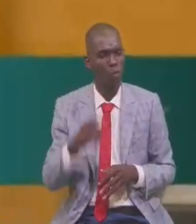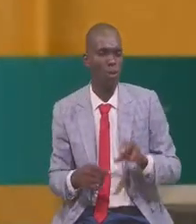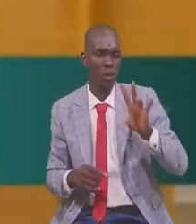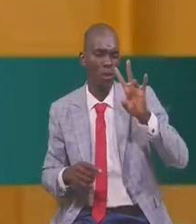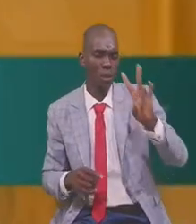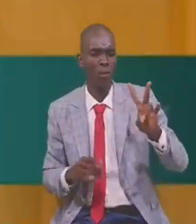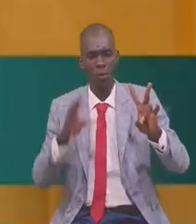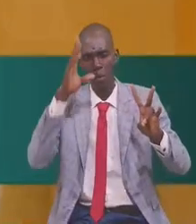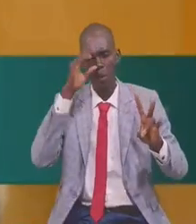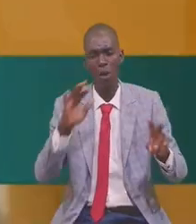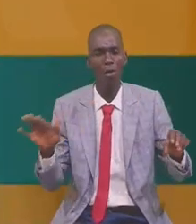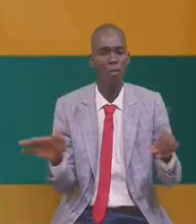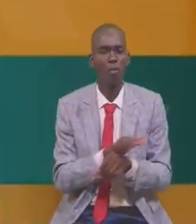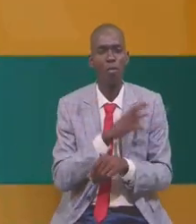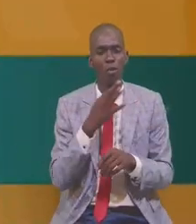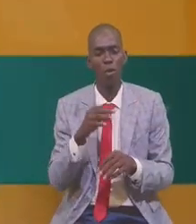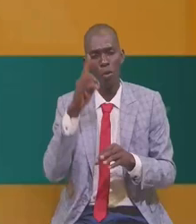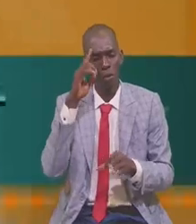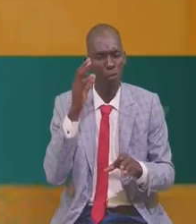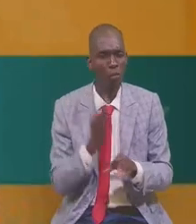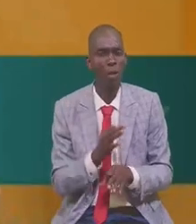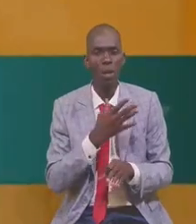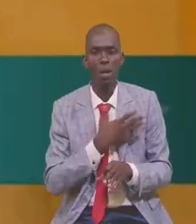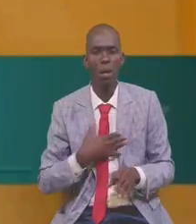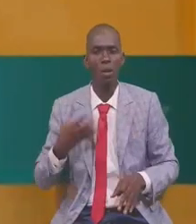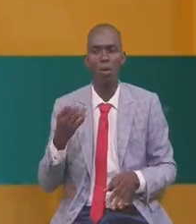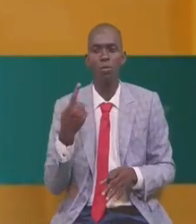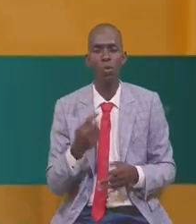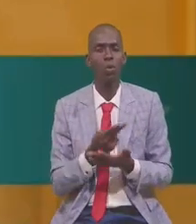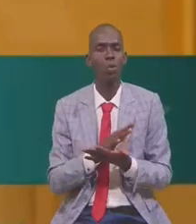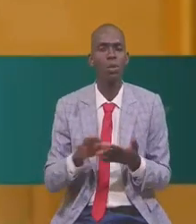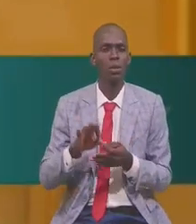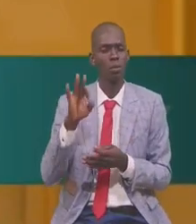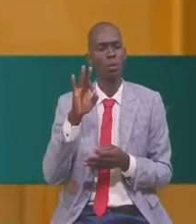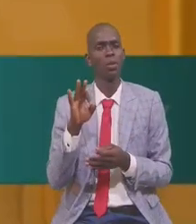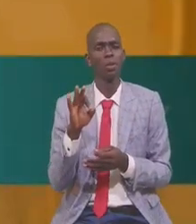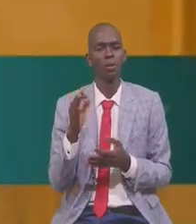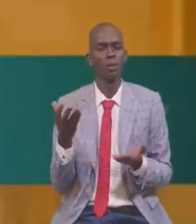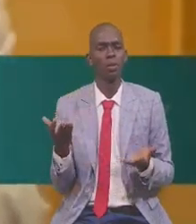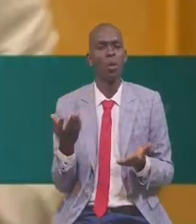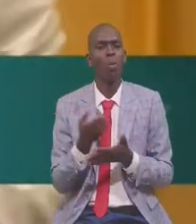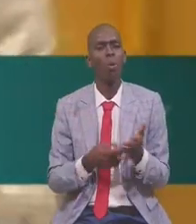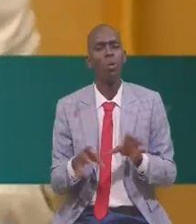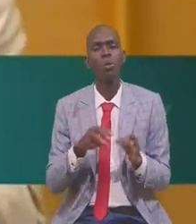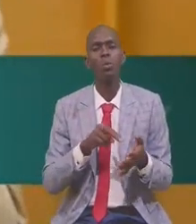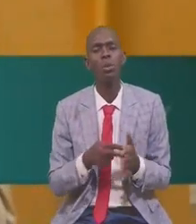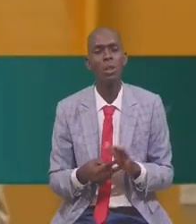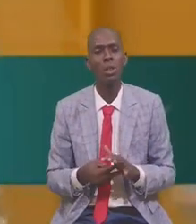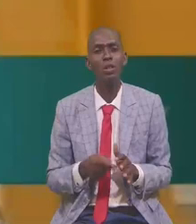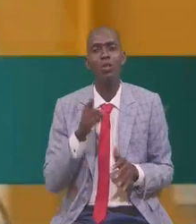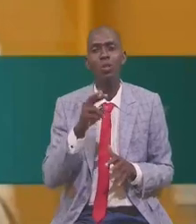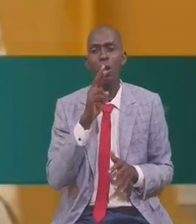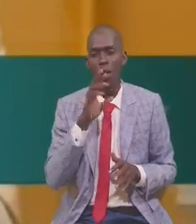et remplis du Saint-Esprit. Un instant, apôtre. Nous cherchons des hommes qui sont remplis